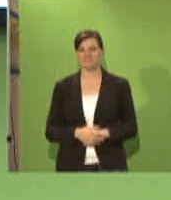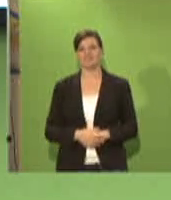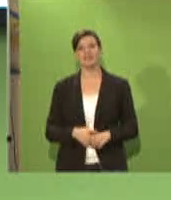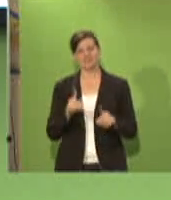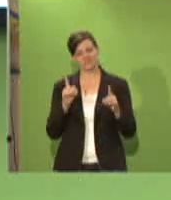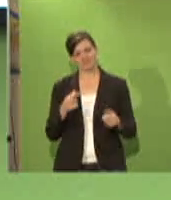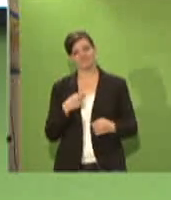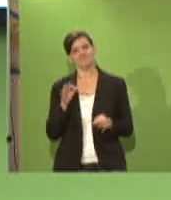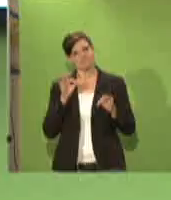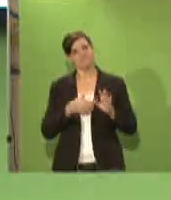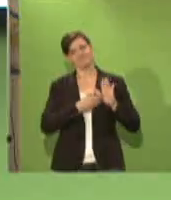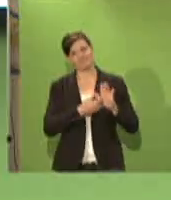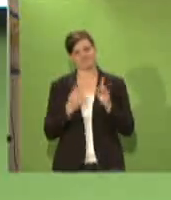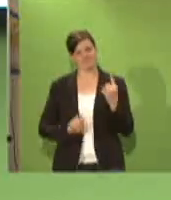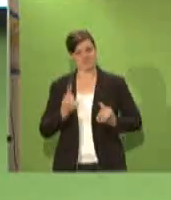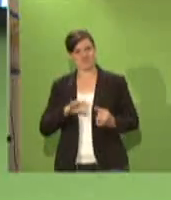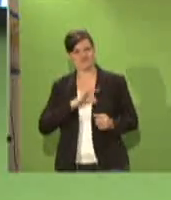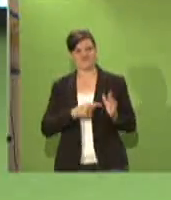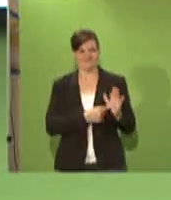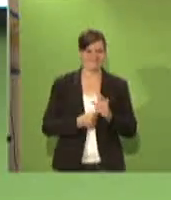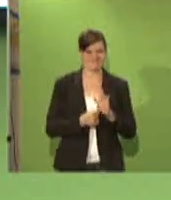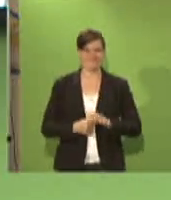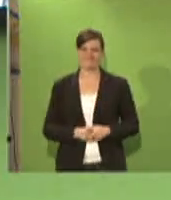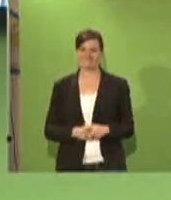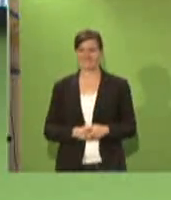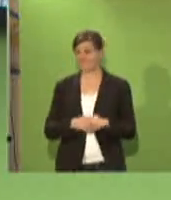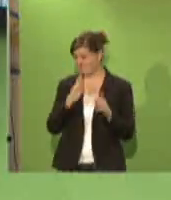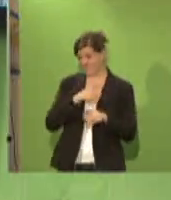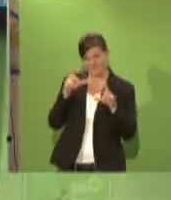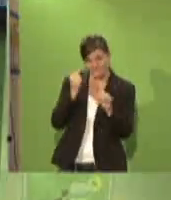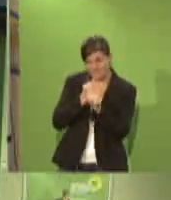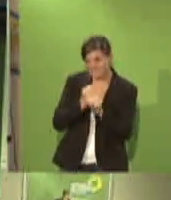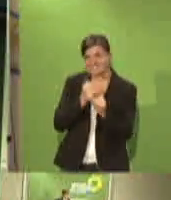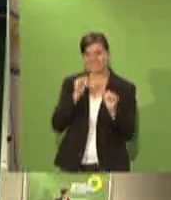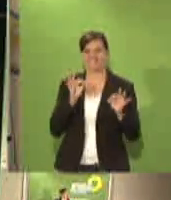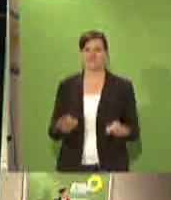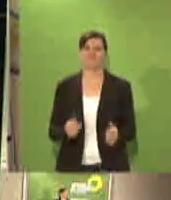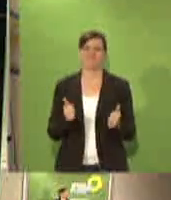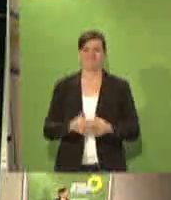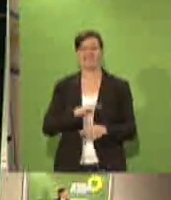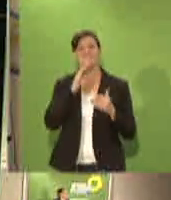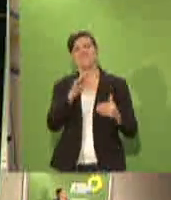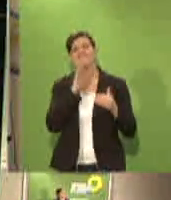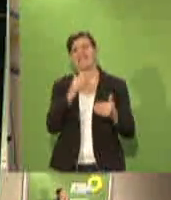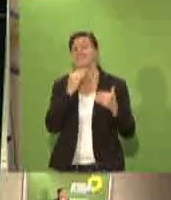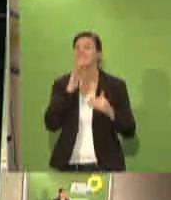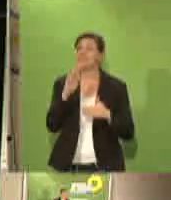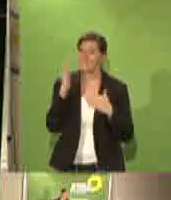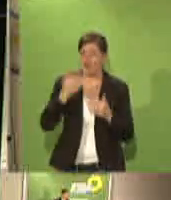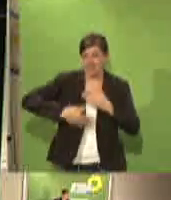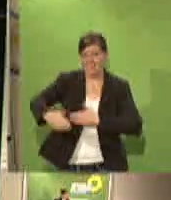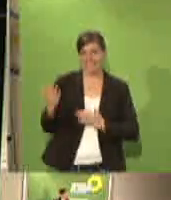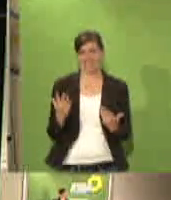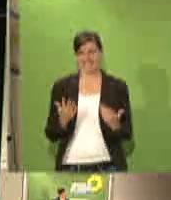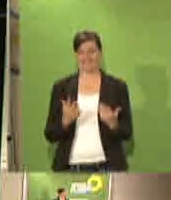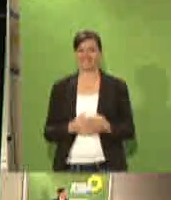und genau. Hast du alles im Kasten, Roland? Sehr gut. Vielen, vielen Dank, viel Erfolg in den nächsten Wochen